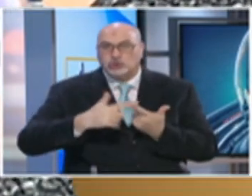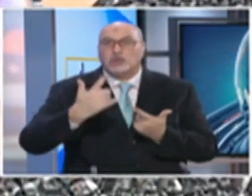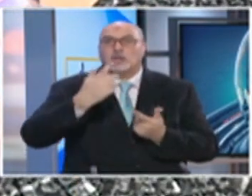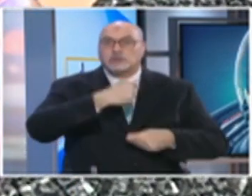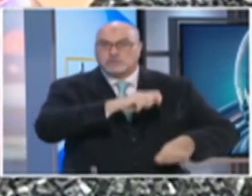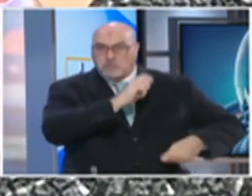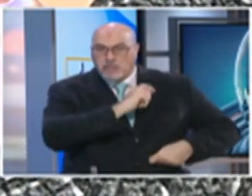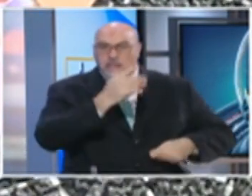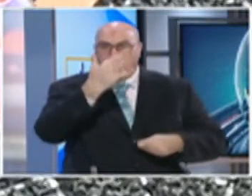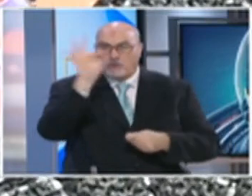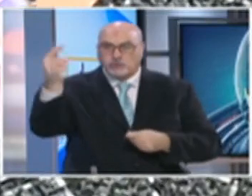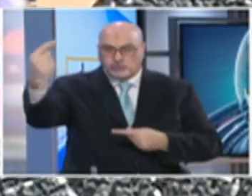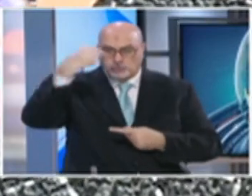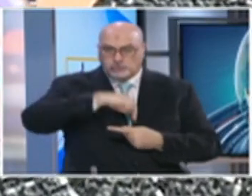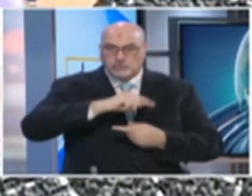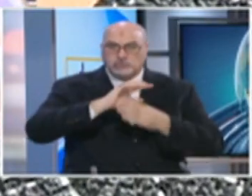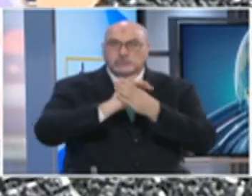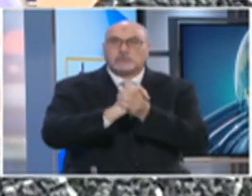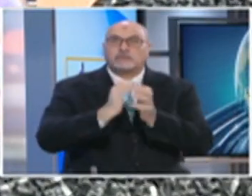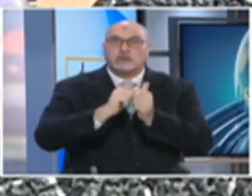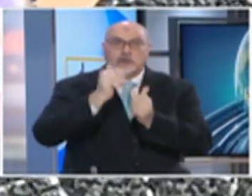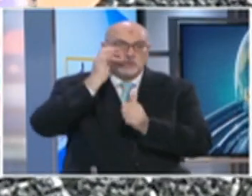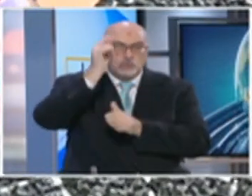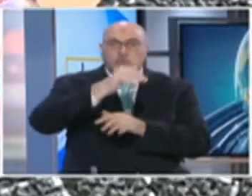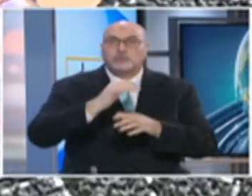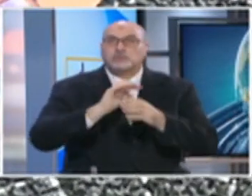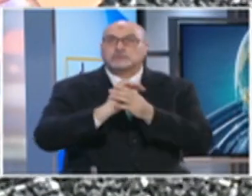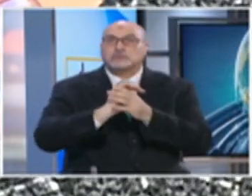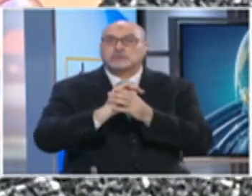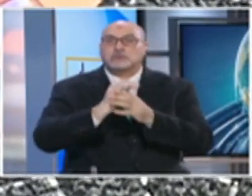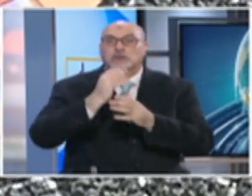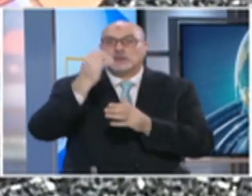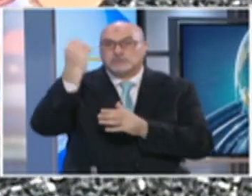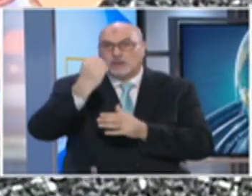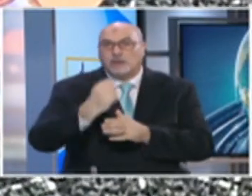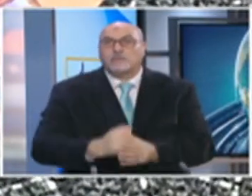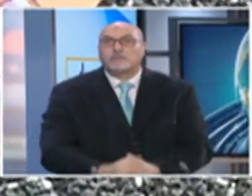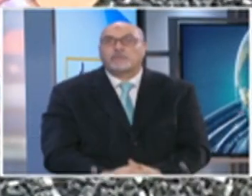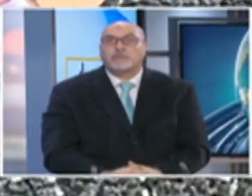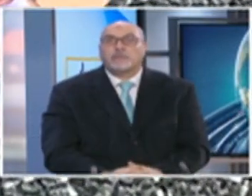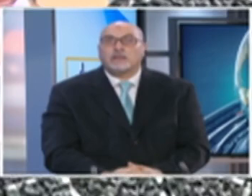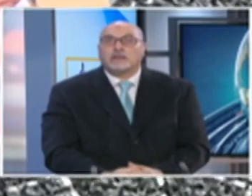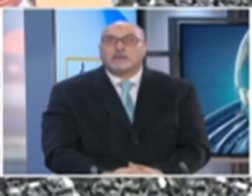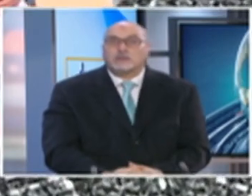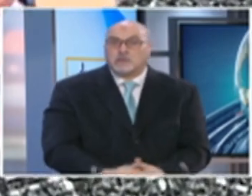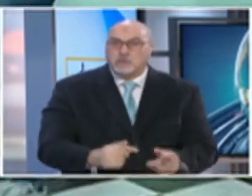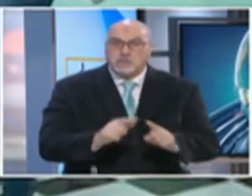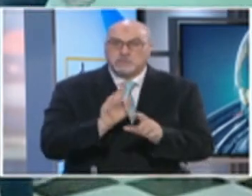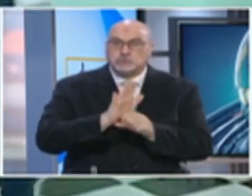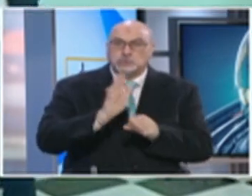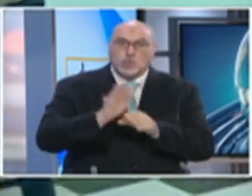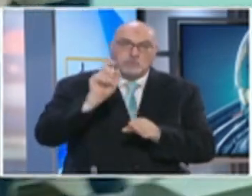هاي الوفود جاية في إطار تضامن مع الشعب الصحراوي. هاي الوفود تتشكل من رؤساء بلديات وبرلمانيين وكذلك بعثات